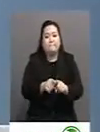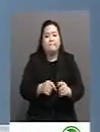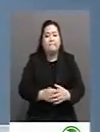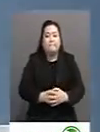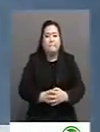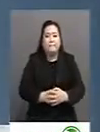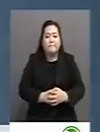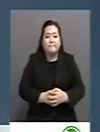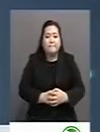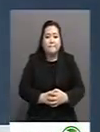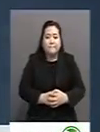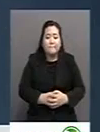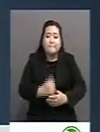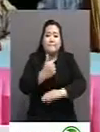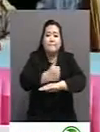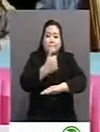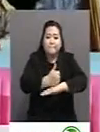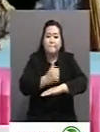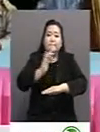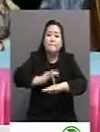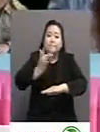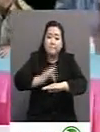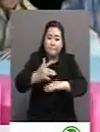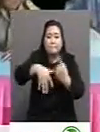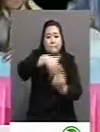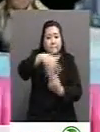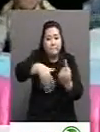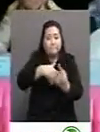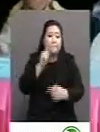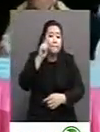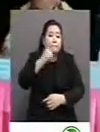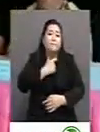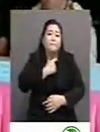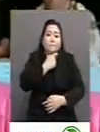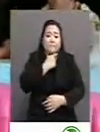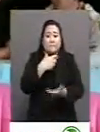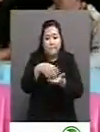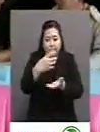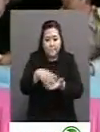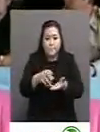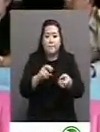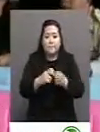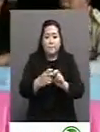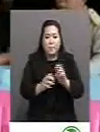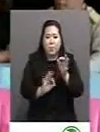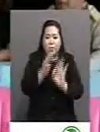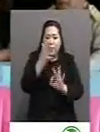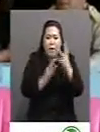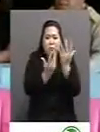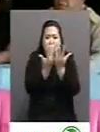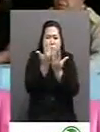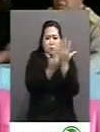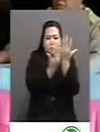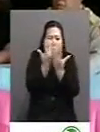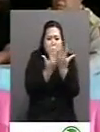ะโกศลกุลนะคะผู้อำนวยการทรัพยากรธรรมชาติและสิ่งแวดล้อมแม่ฮ่องสอนค่ะบอกว่าปัญหาไฟป่าที่ผ่านมาโดยเฉพาะห่ว